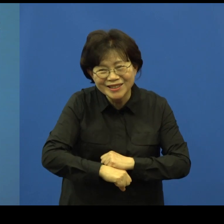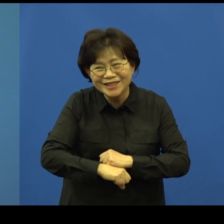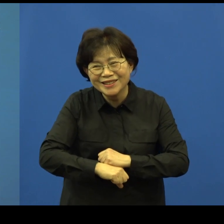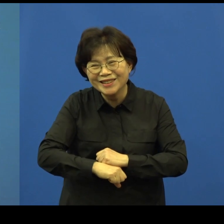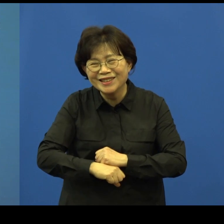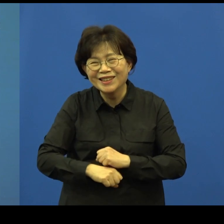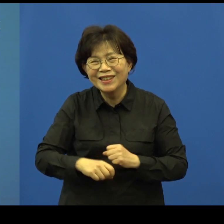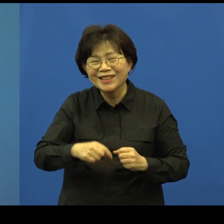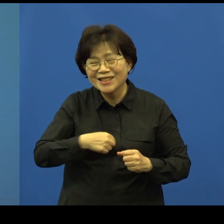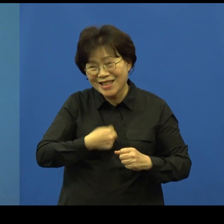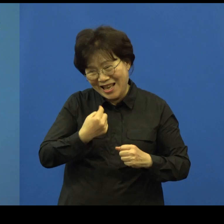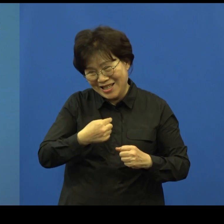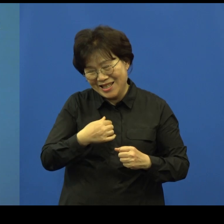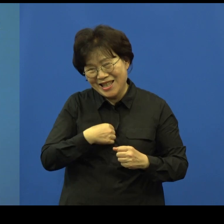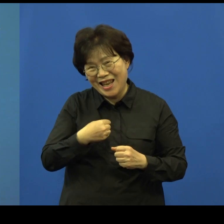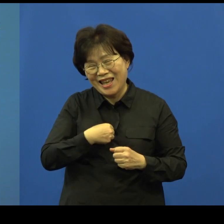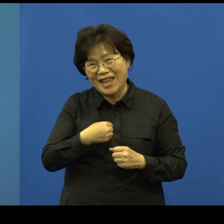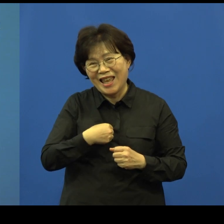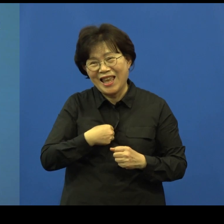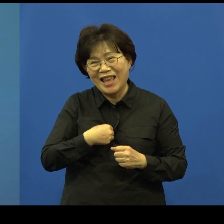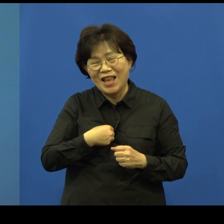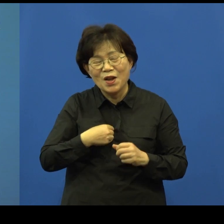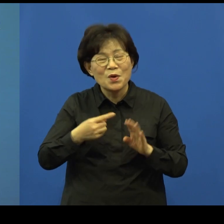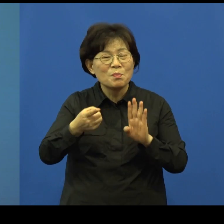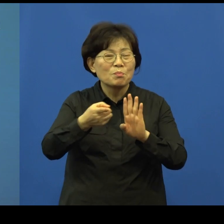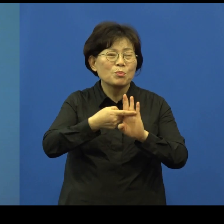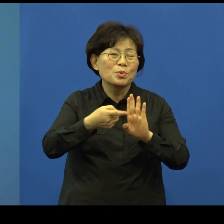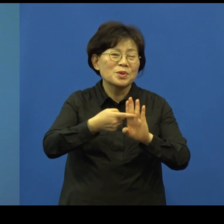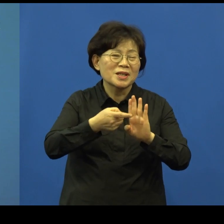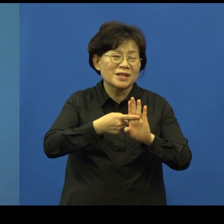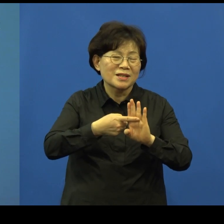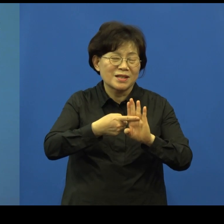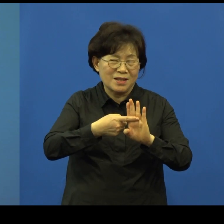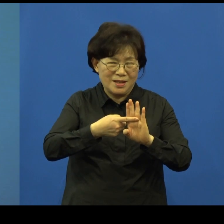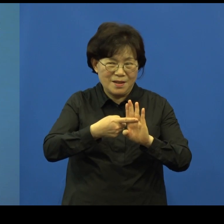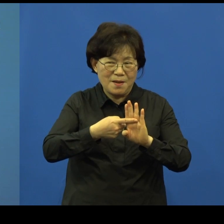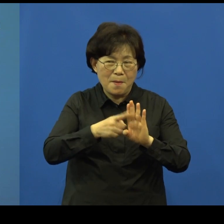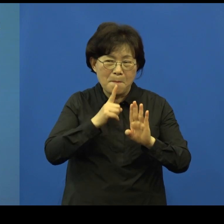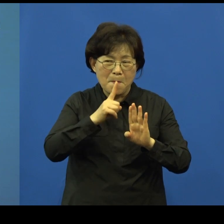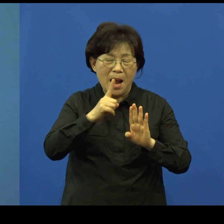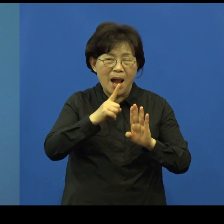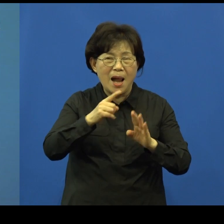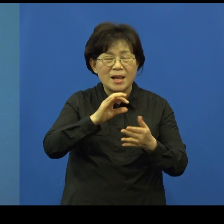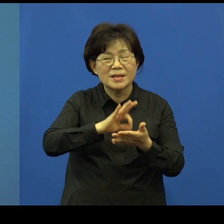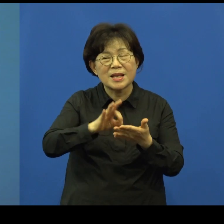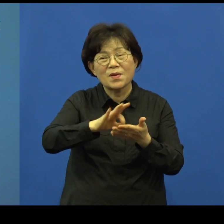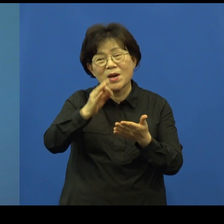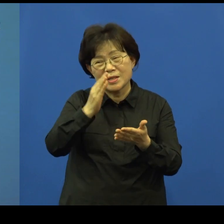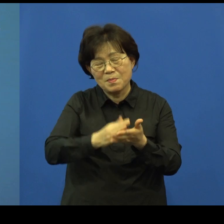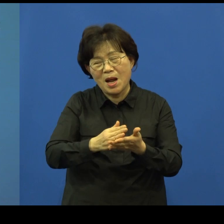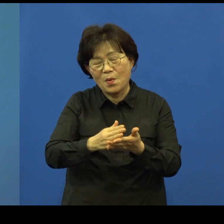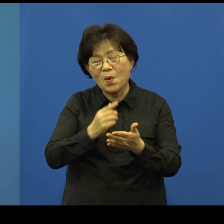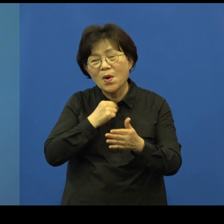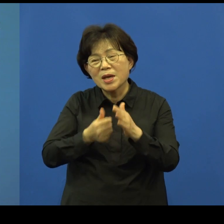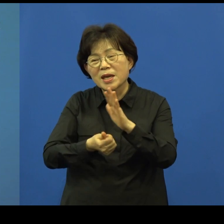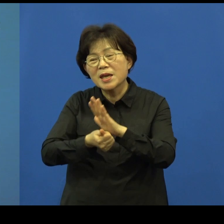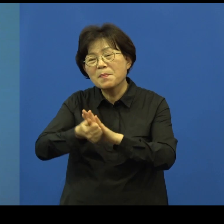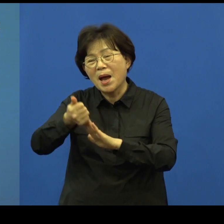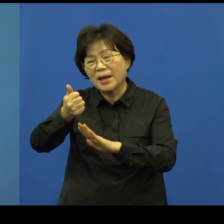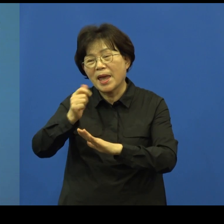자기 자신에게 부정적인 언어를 계속 주입시키지 말라는 거예요. 나에게 희망의 언어를 사용하라.